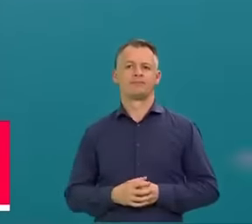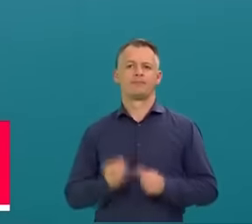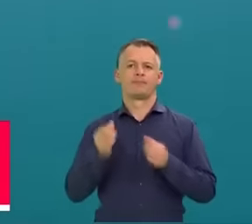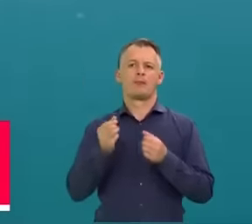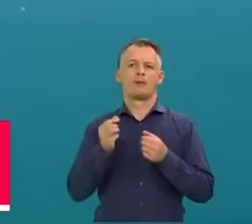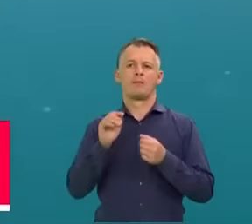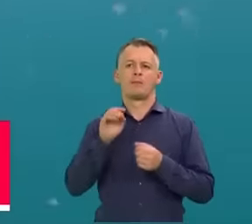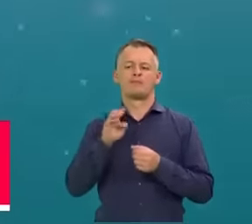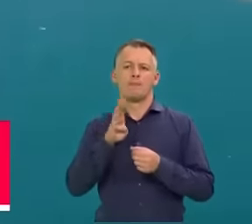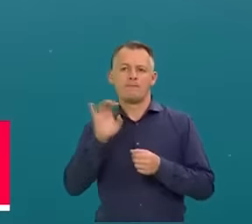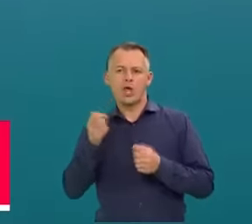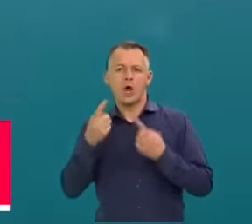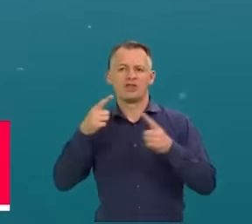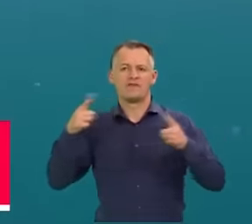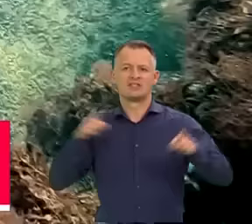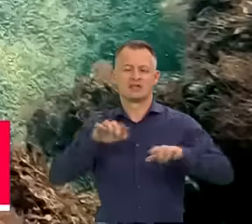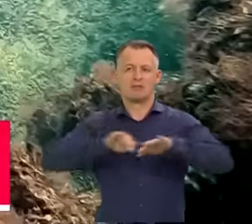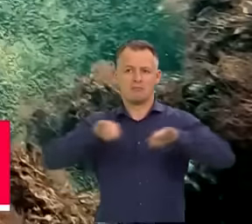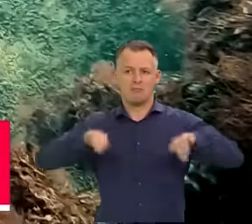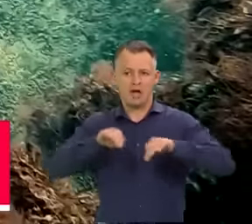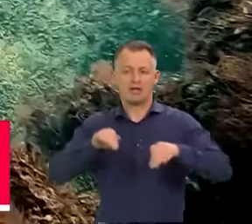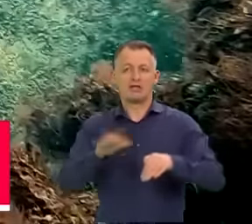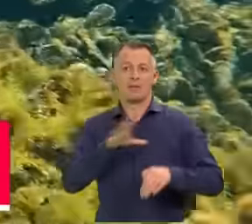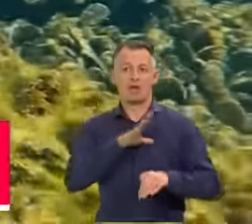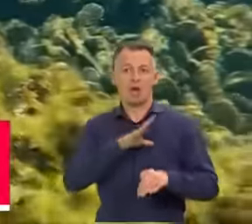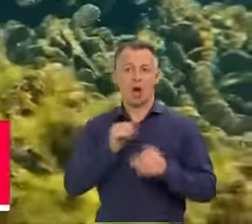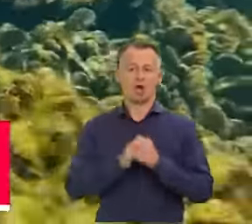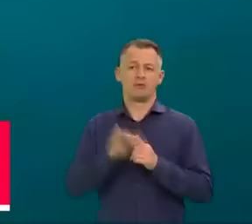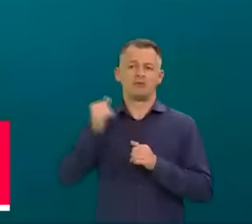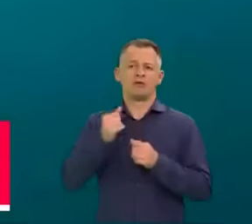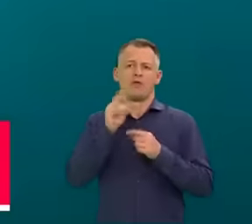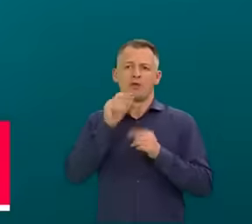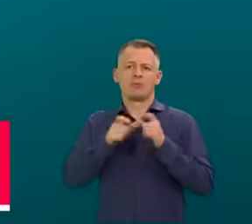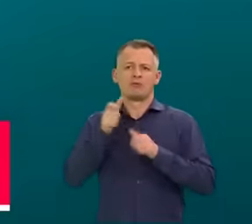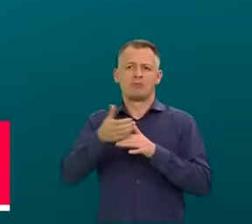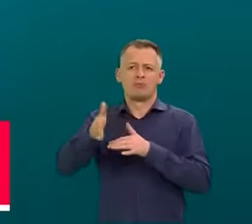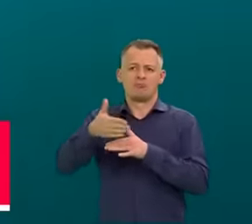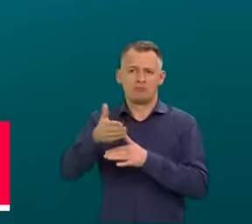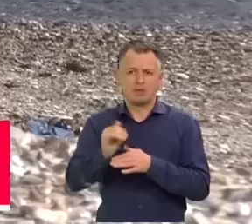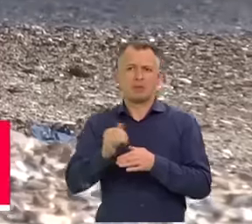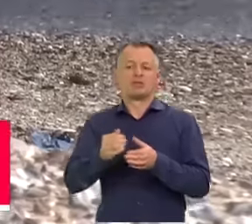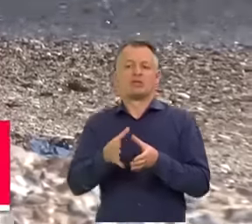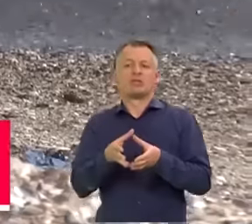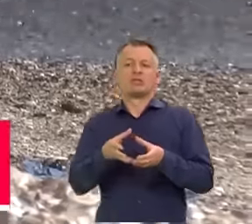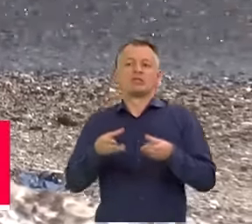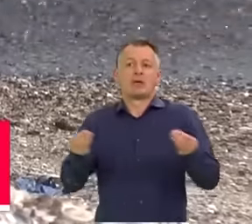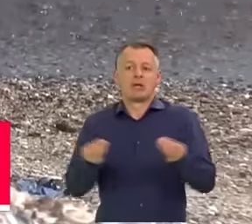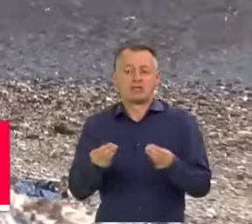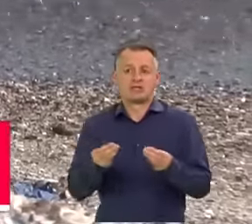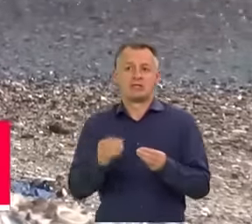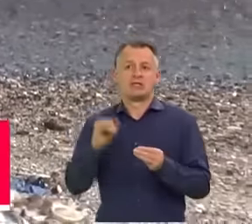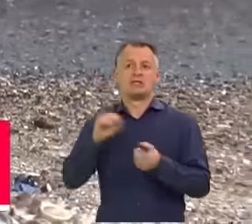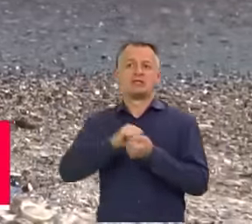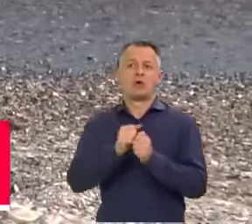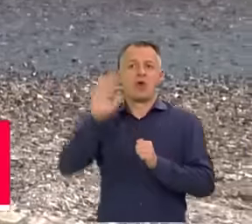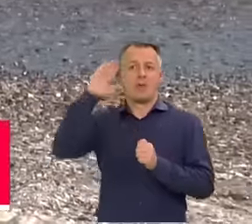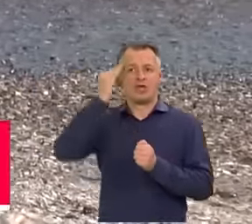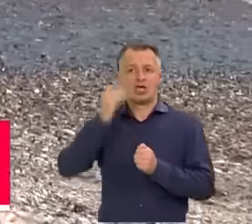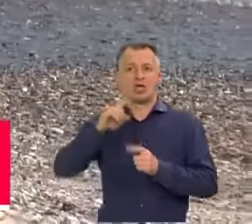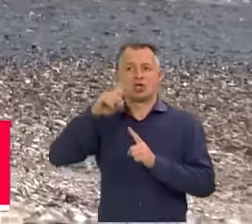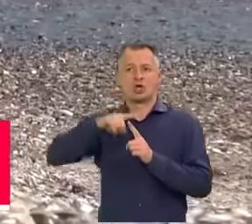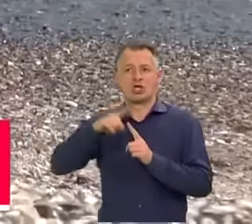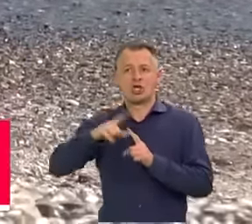Biodiversitatea marină este în pericol, fie că vorbim de specii de animale acvatice aflate pe cale de dispariție, fie că ne amintim de tonele de deșeuri care